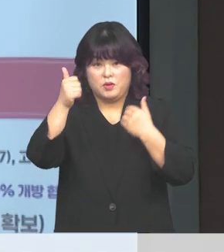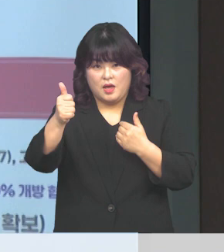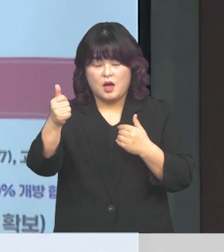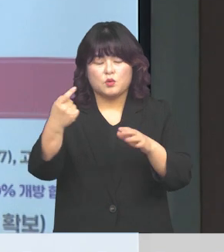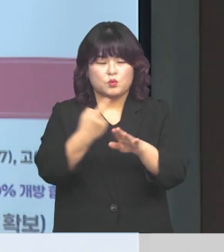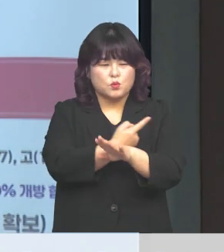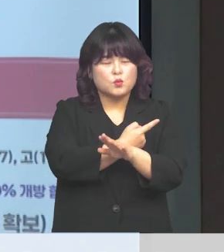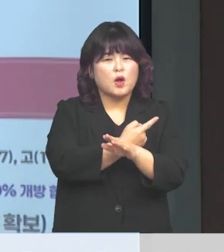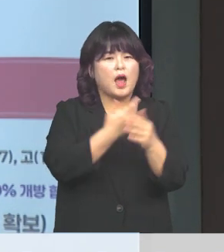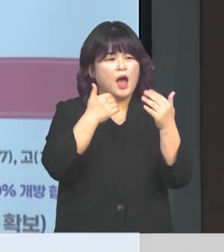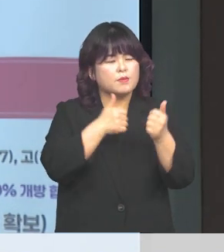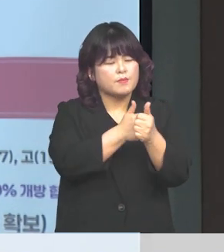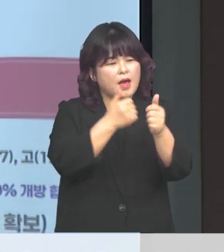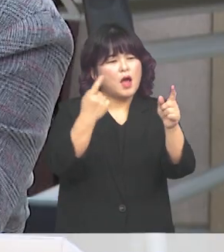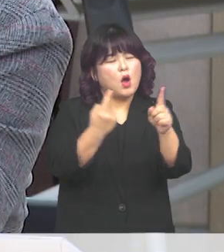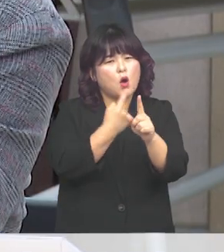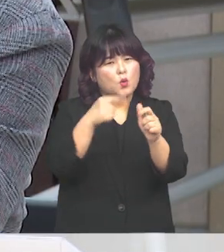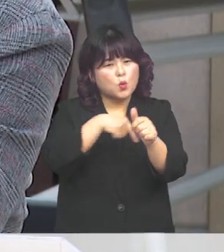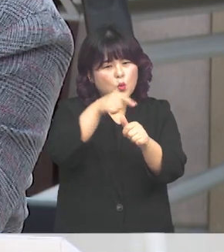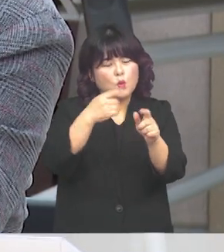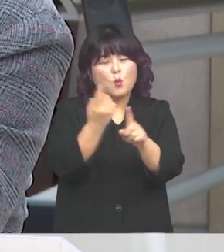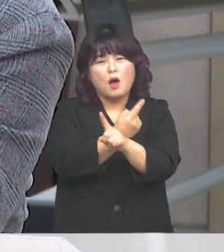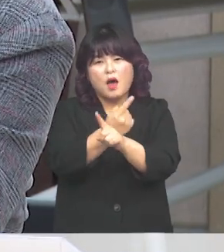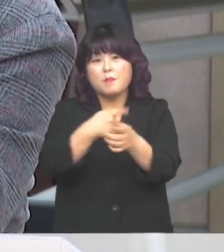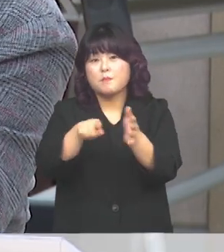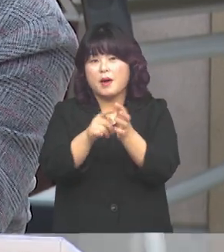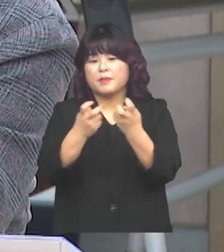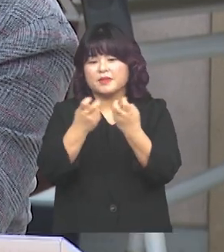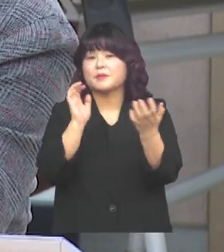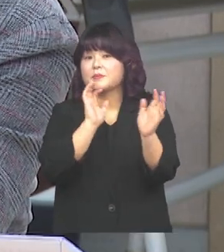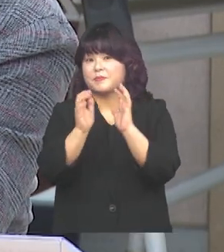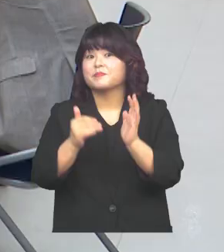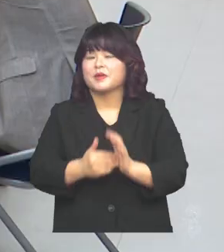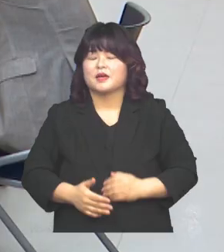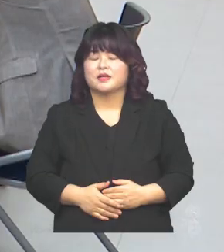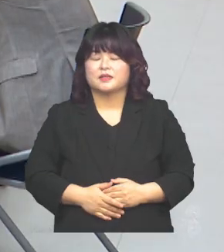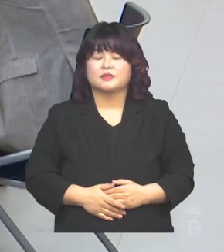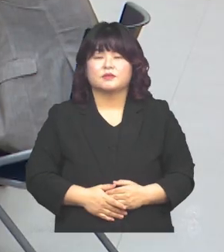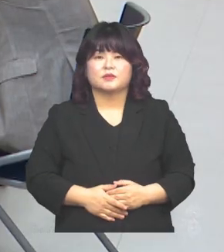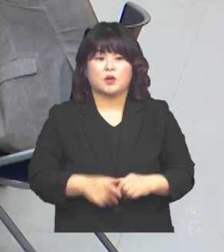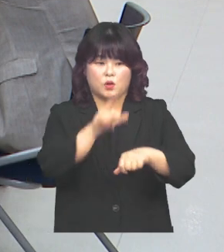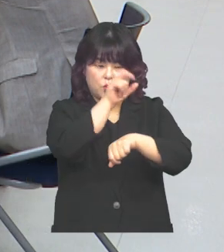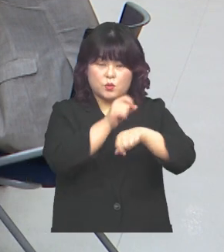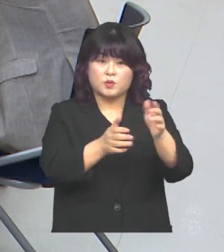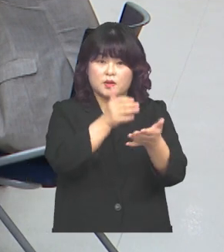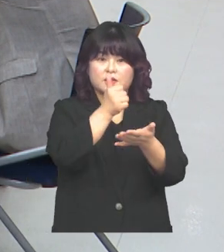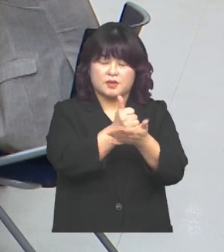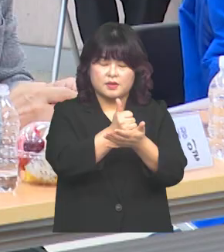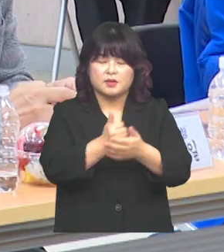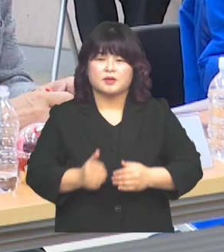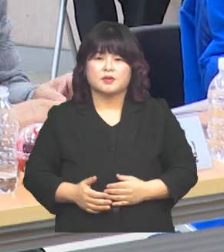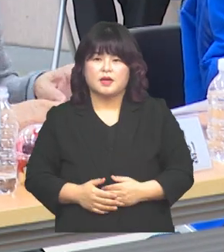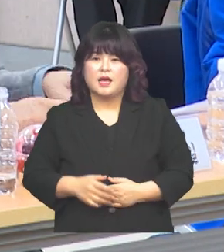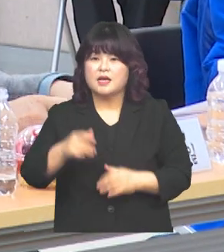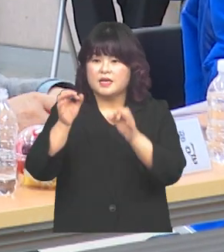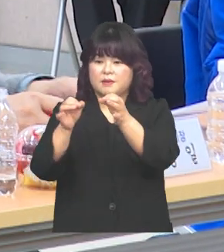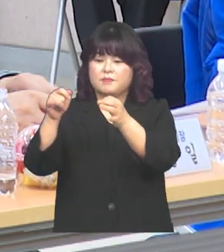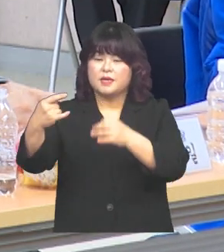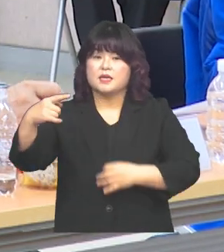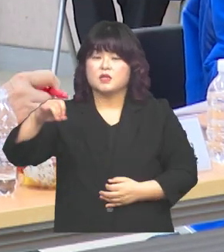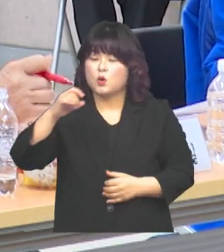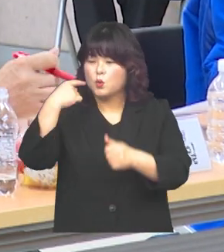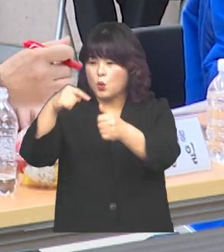교장과 학교별 교육환경 개선 방안 등을 논의했습니다. 간담회에는 이상일 시장을 비롯해